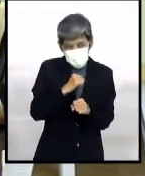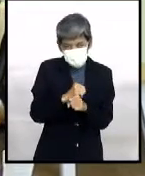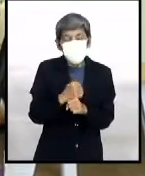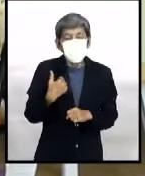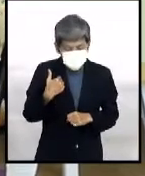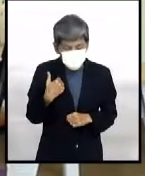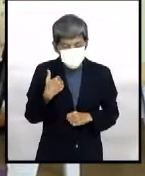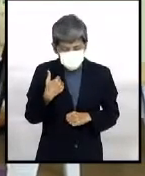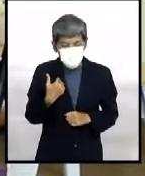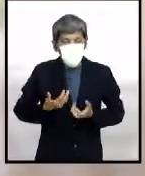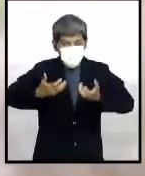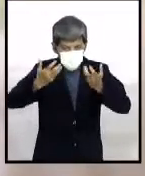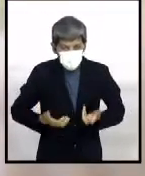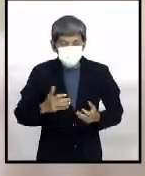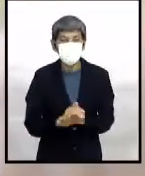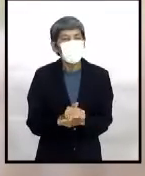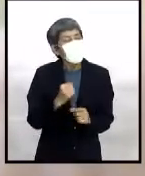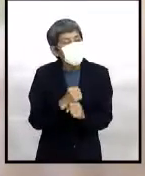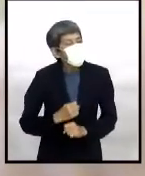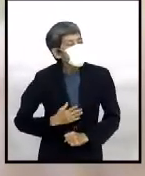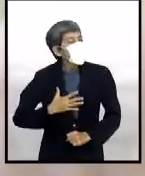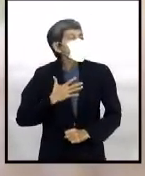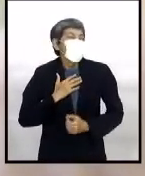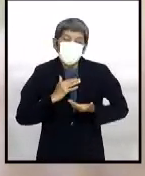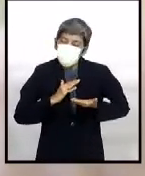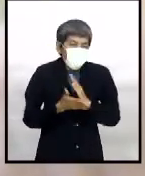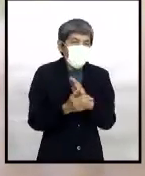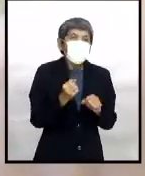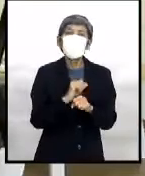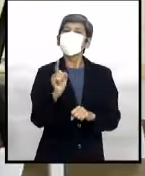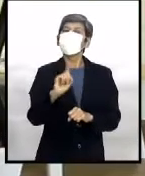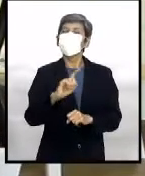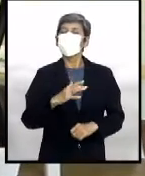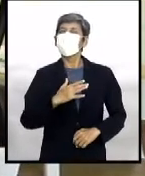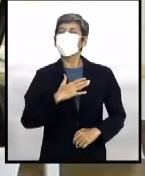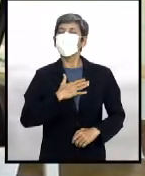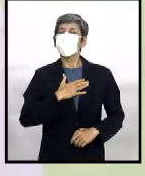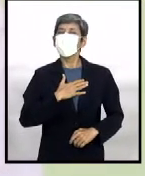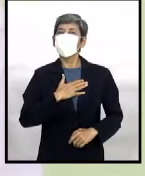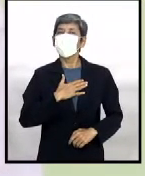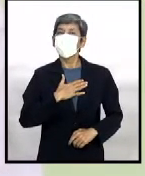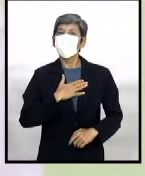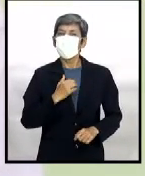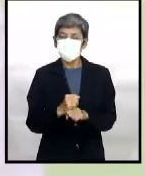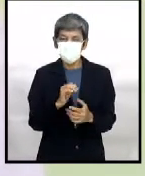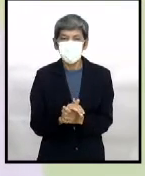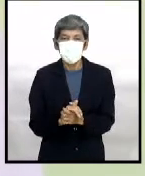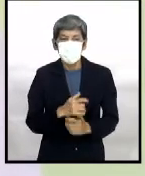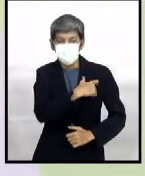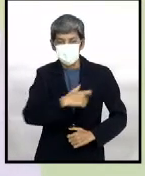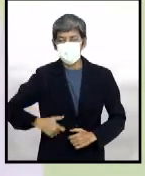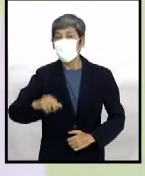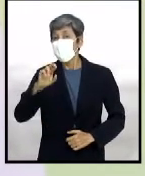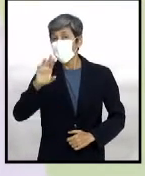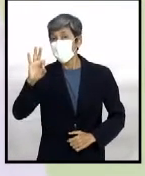ว่าเยอะไหมมันหนักไหมมันหนัก แล้วมีแรงบันดาลใจว่าสร้างกำลังใจให้ตัวเองยังไง ผมใช้หลักของพระราชดำรัสรัชกาลที่